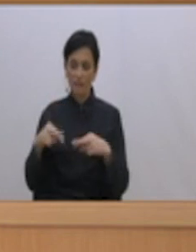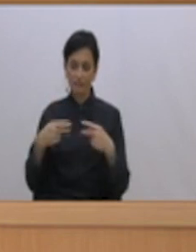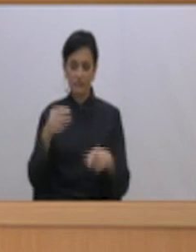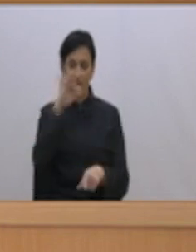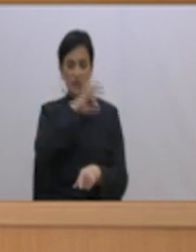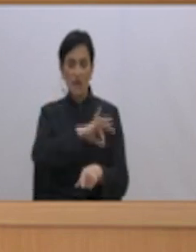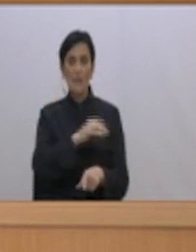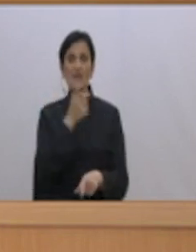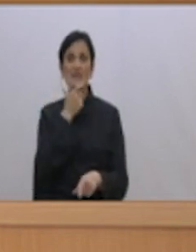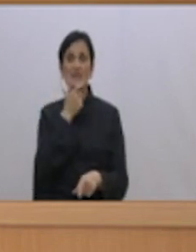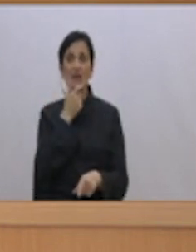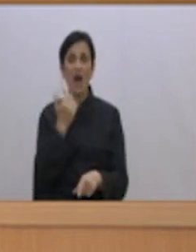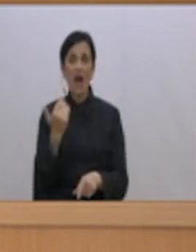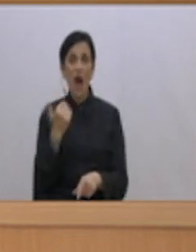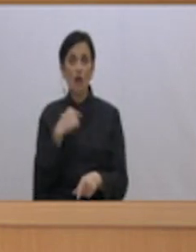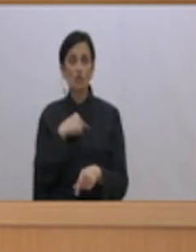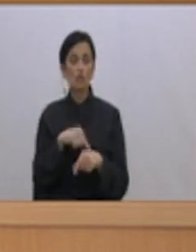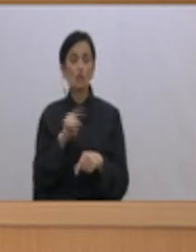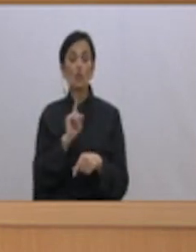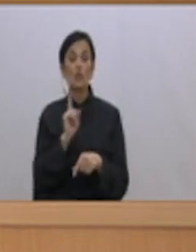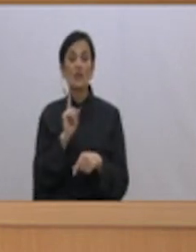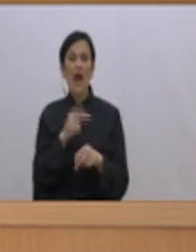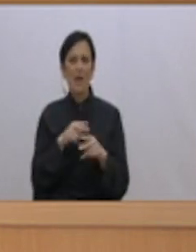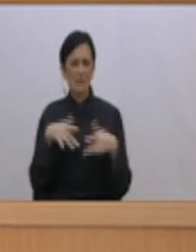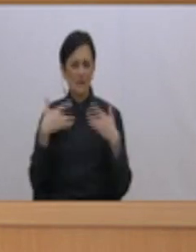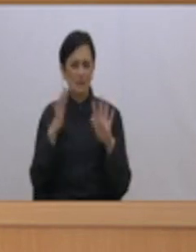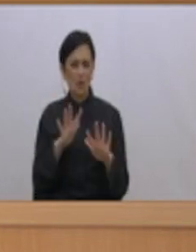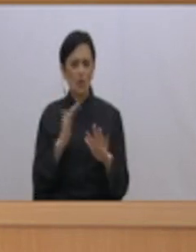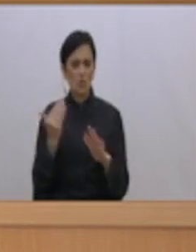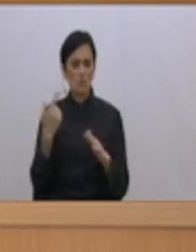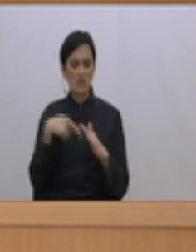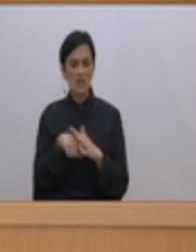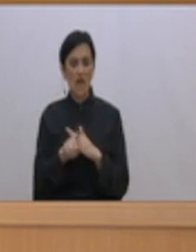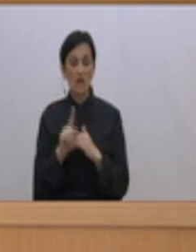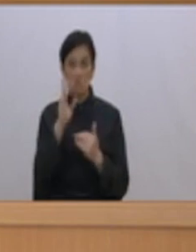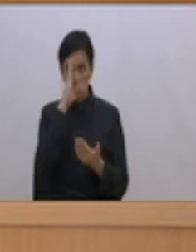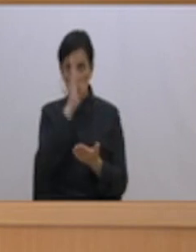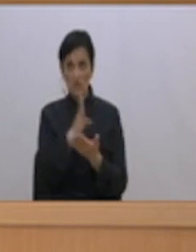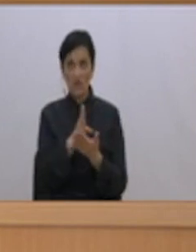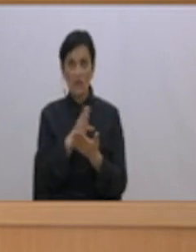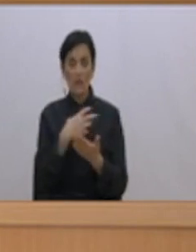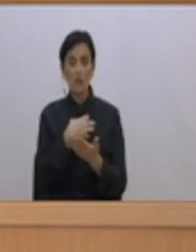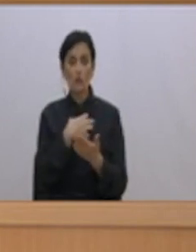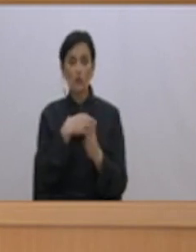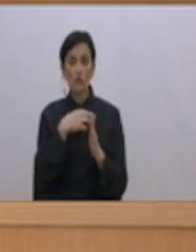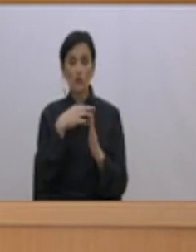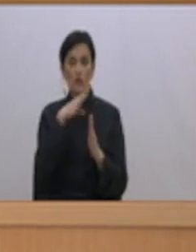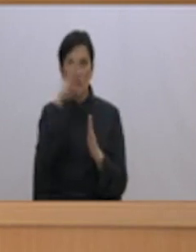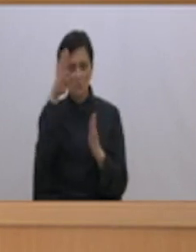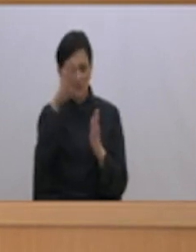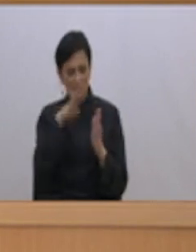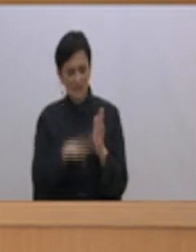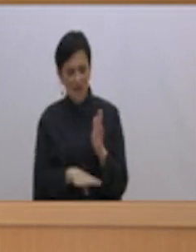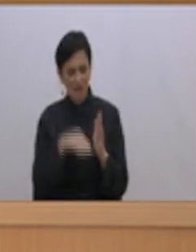გამოყენებული სააკაშვილის მორალის, უბრალოდ კი ამორალობის მეხოტბეების მიერ, რაც პირდაპირ მნიშვნელობით ფსკერს ქვემოთ